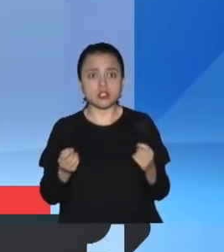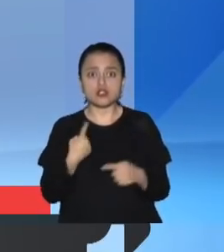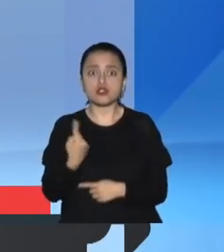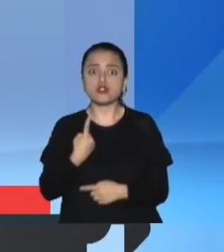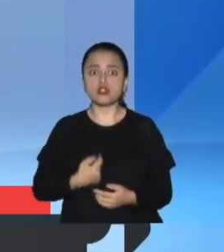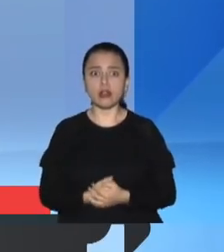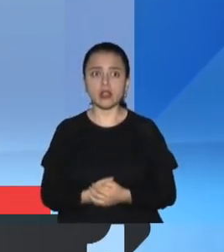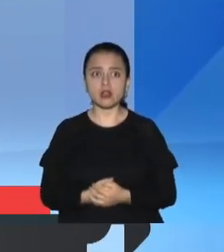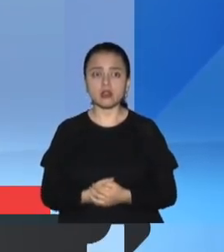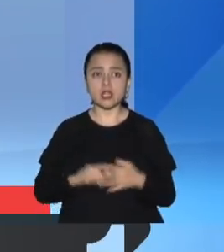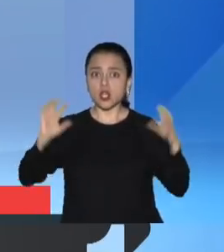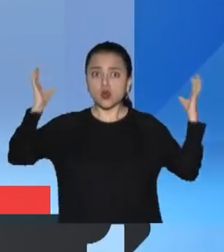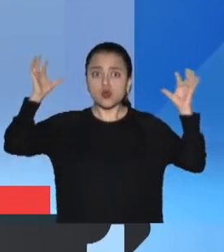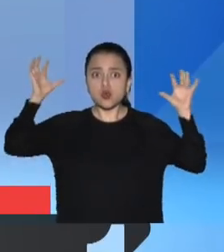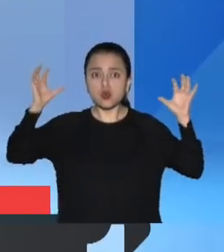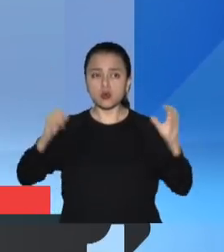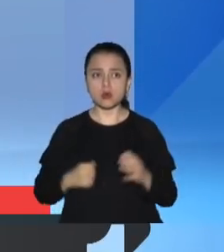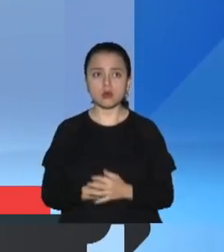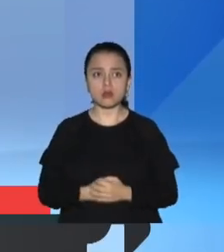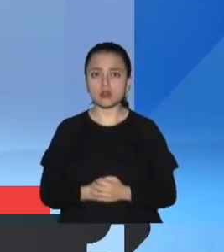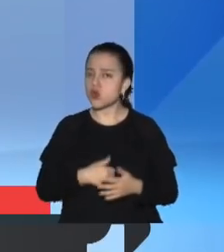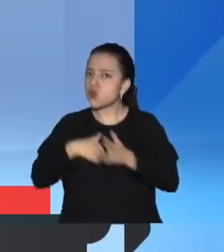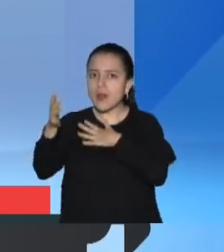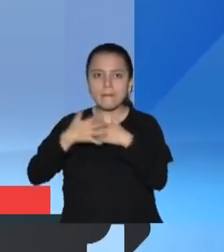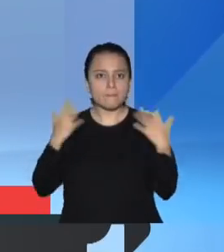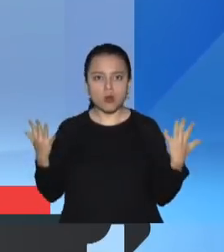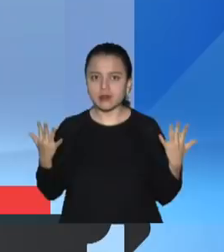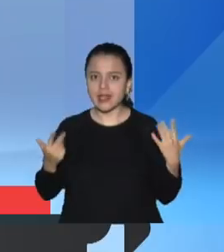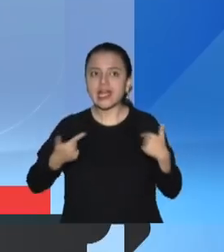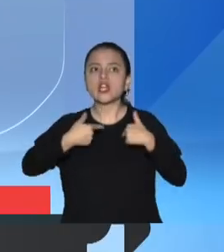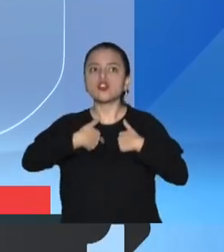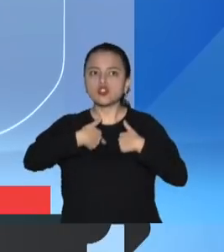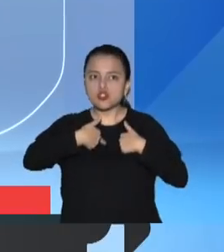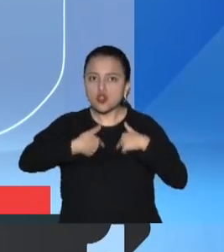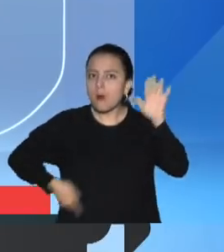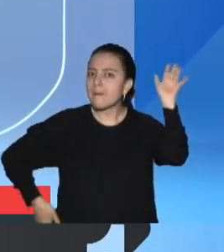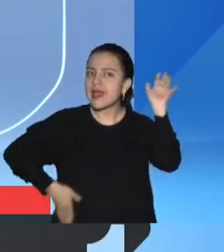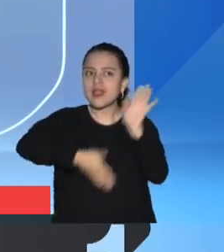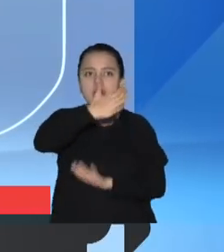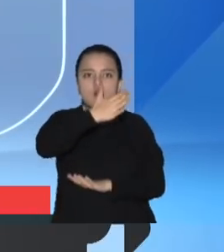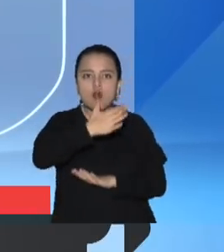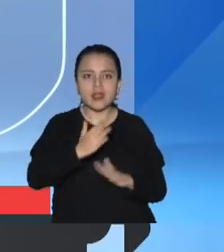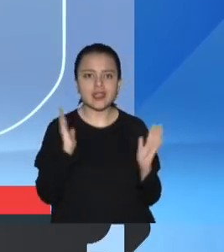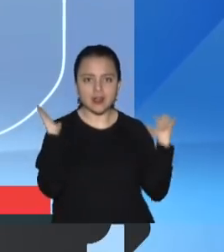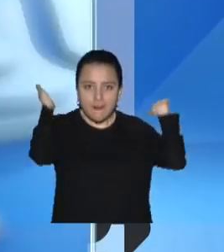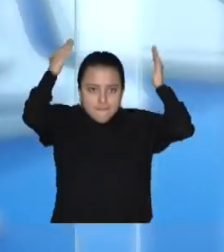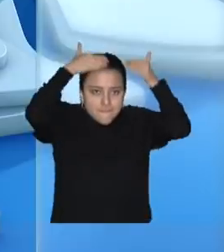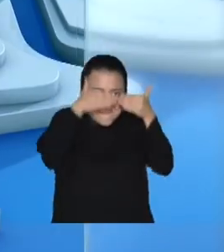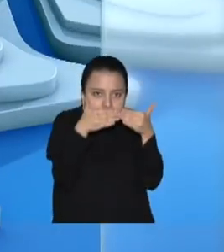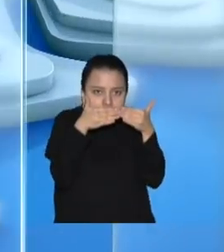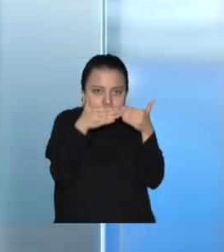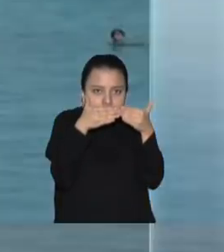שלי. ויש הזקה. לא משנה אם אין מישהו איתי, ללכת מיד.